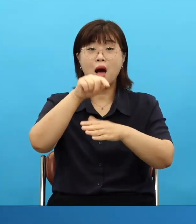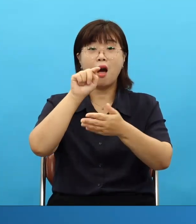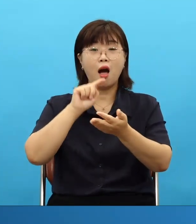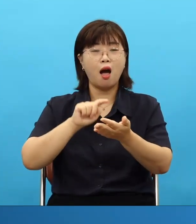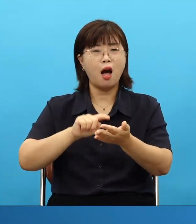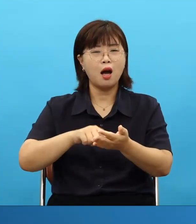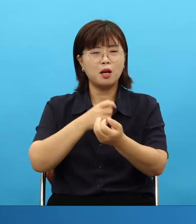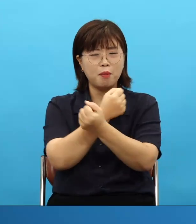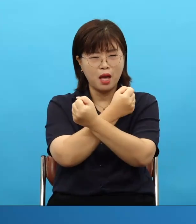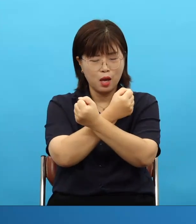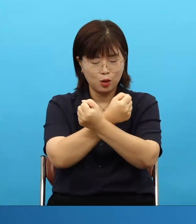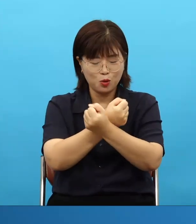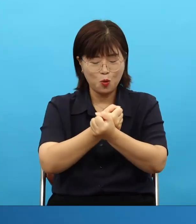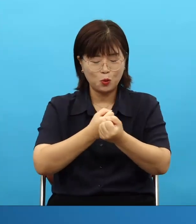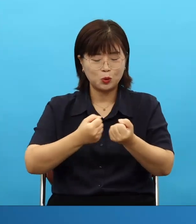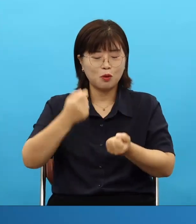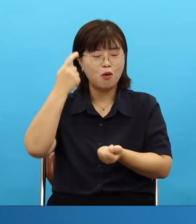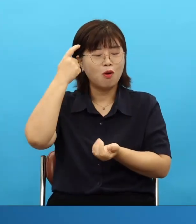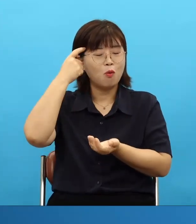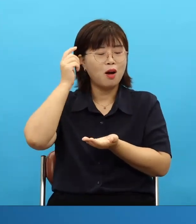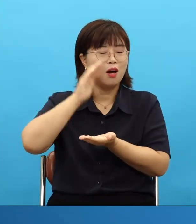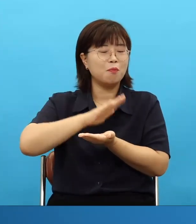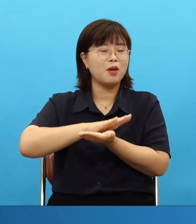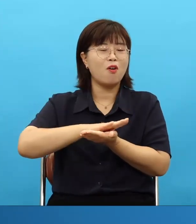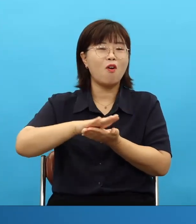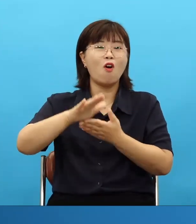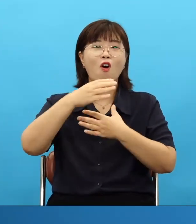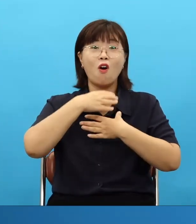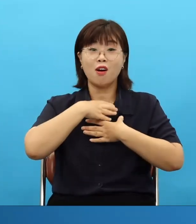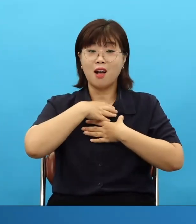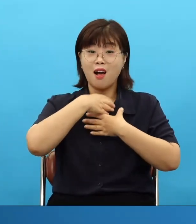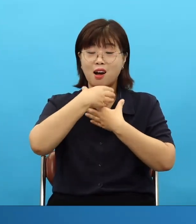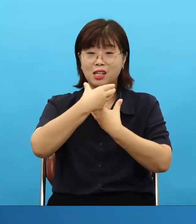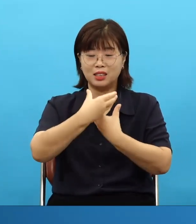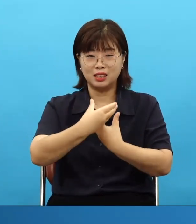말씀은 마음의 용서와